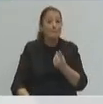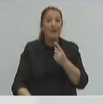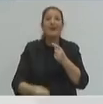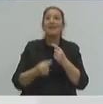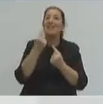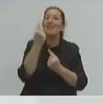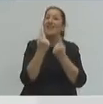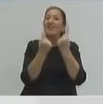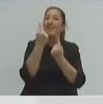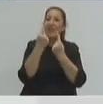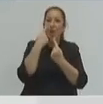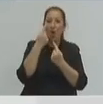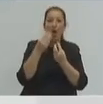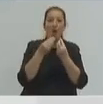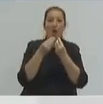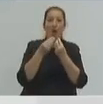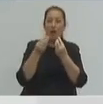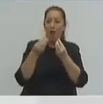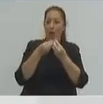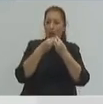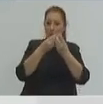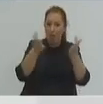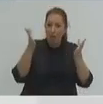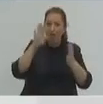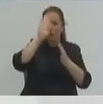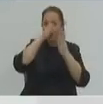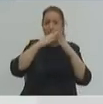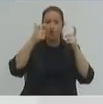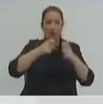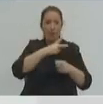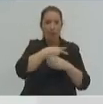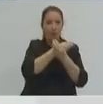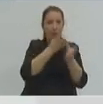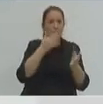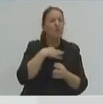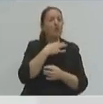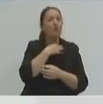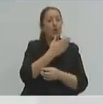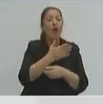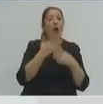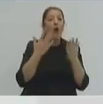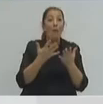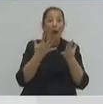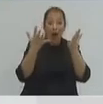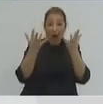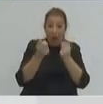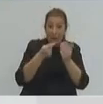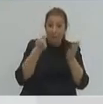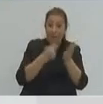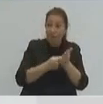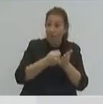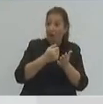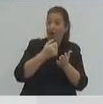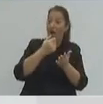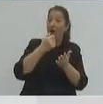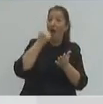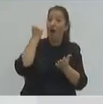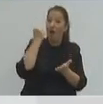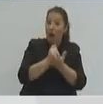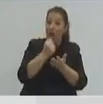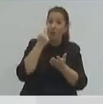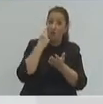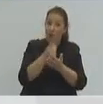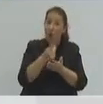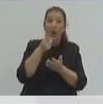fide dağıtıldı, teşekkür ettik İstanbul Büyükşehir Belediyesi'ne, ama alım garantisi yapılacağı söylenip o